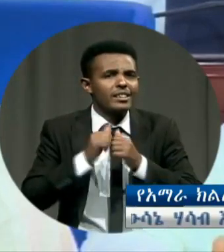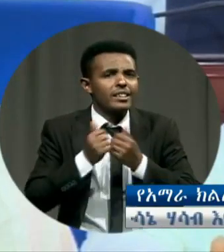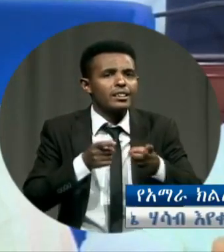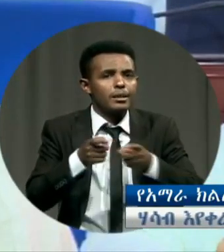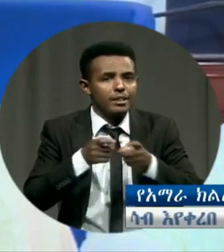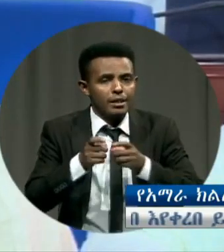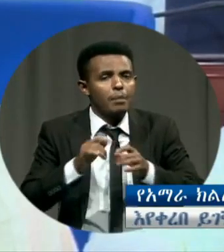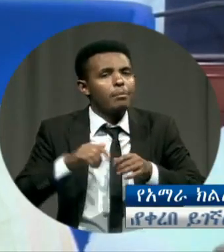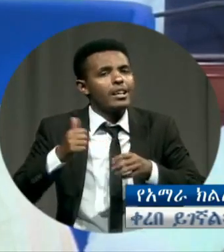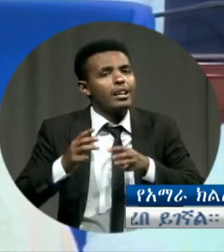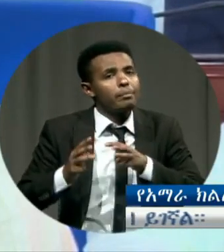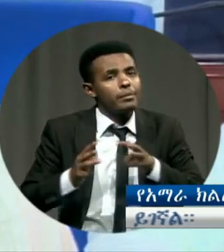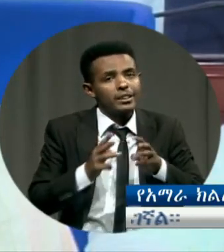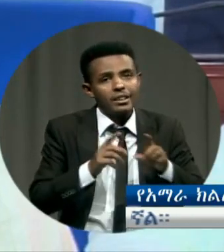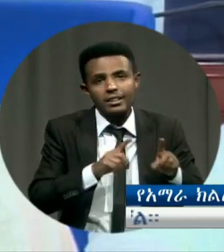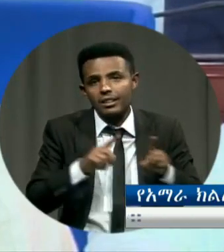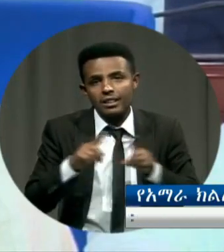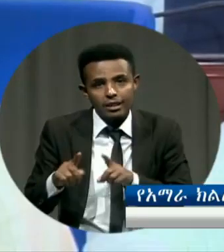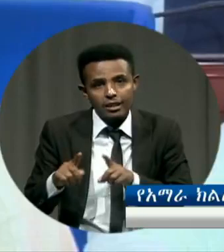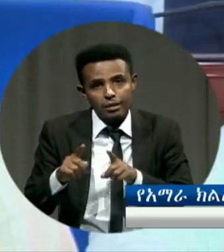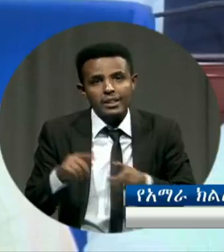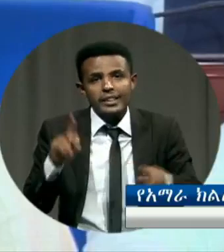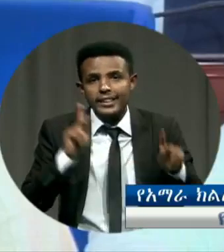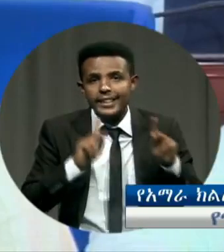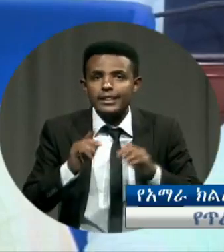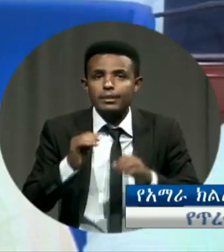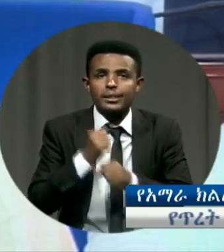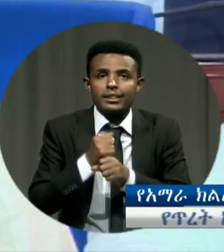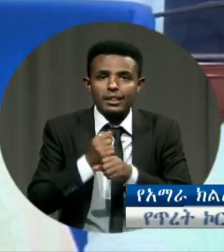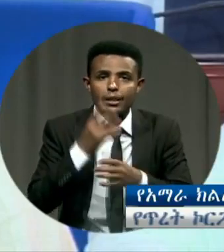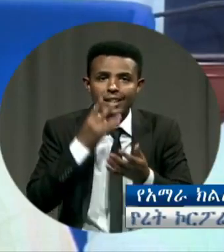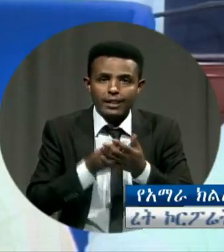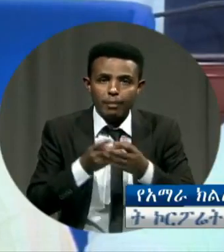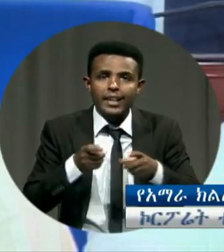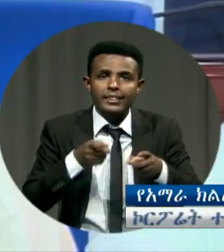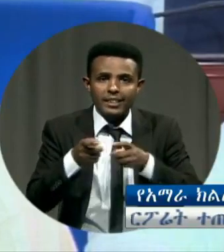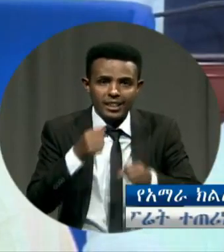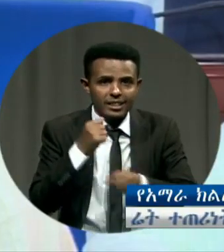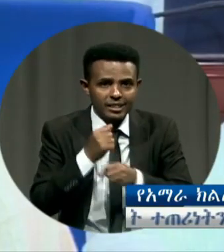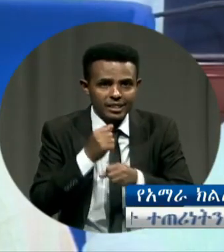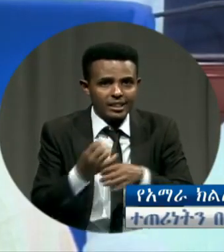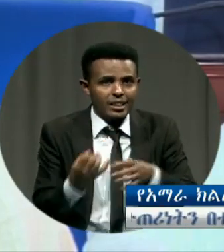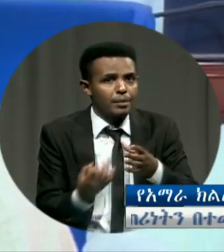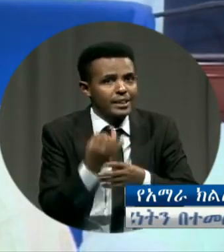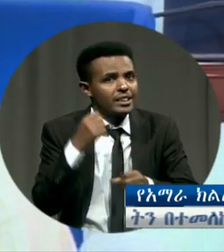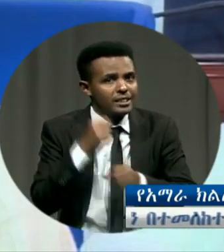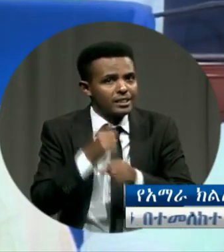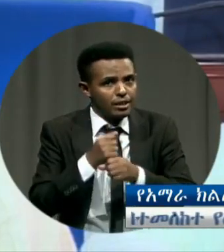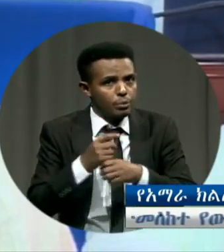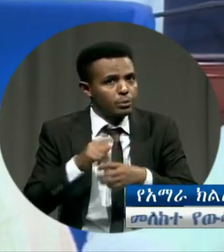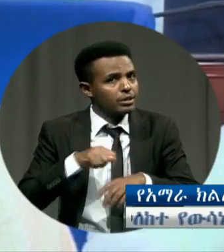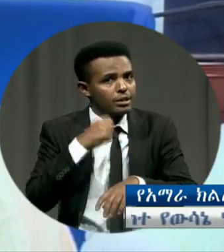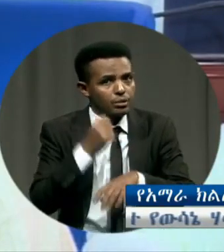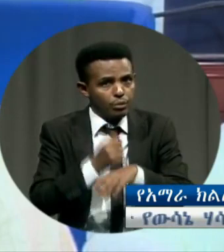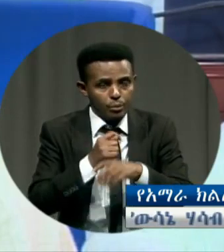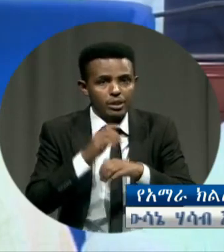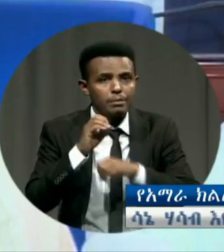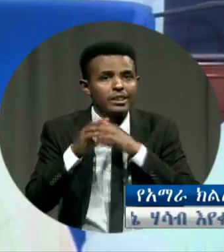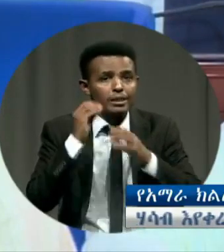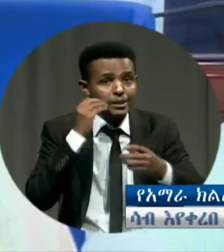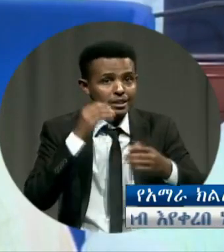በሌላ መንገድ ደግሞ የህዝብ ስራ፣ የልማት ስራ፣ የመልካም አስተዳደር ስራ እንዲሰራ ነው የተቋም የምንፈልገው። ወደ ምክር ቤት አምጥተን ከፍ